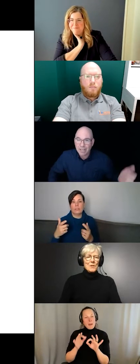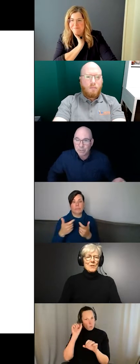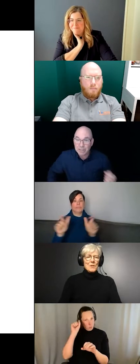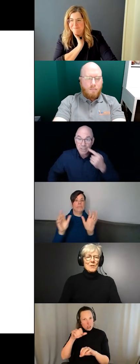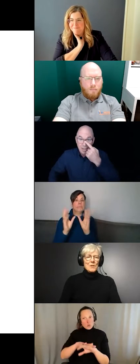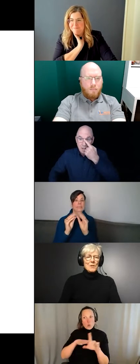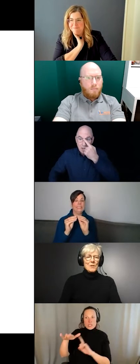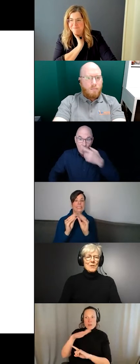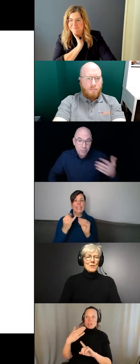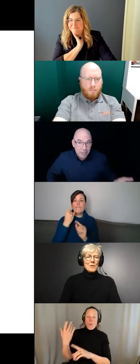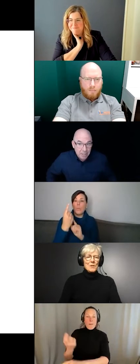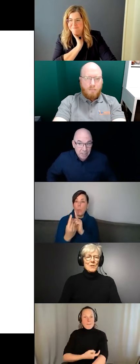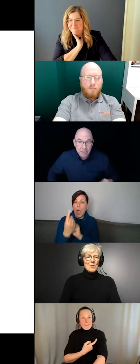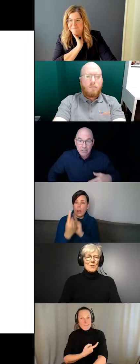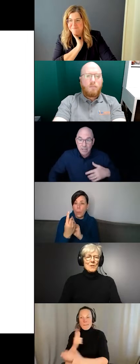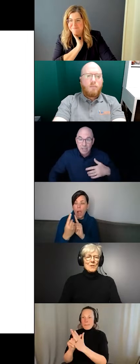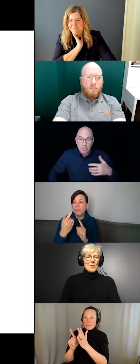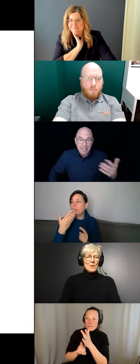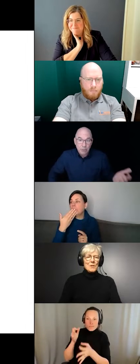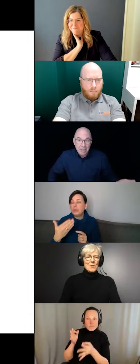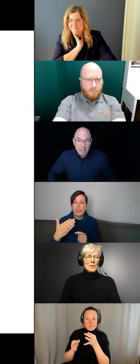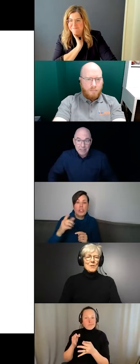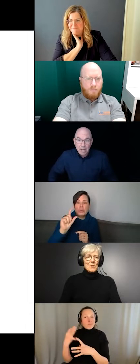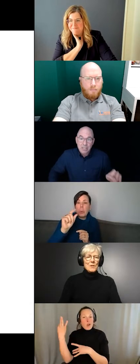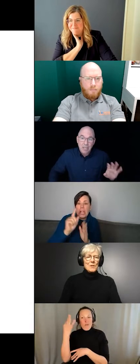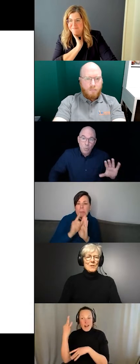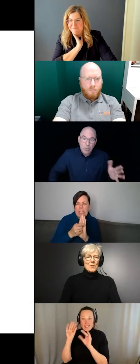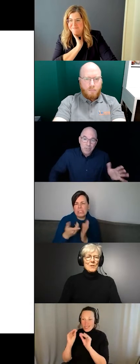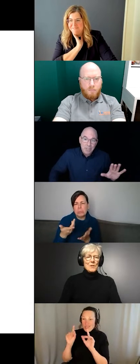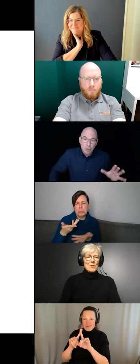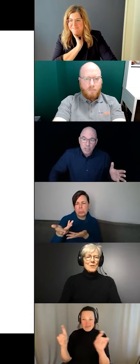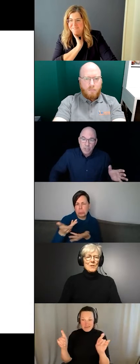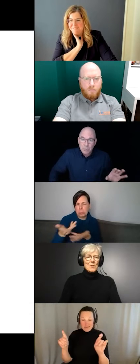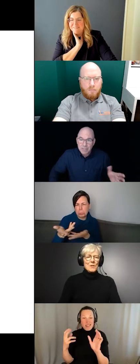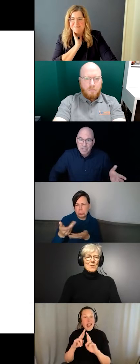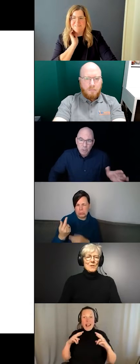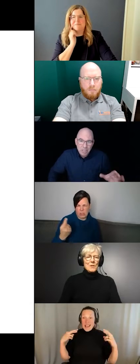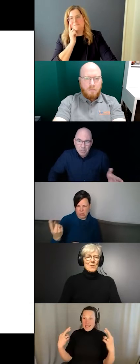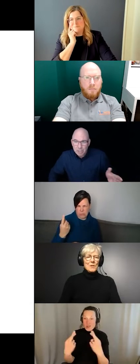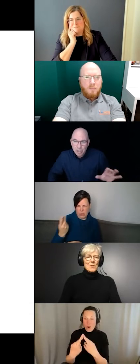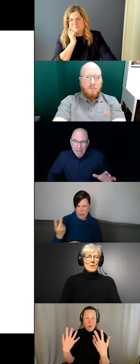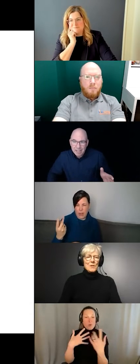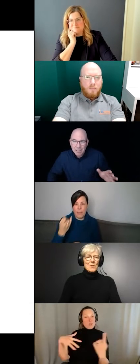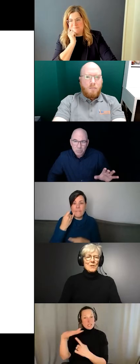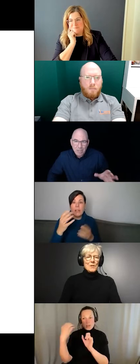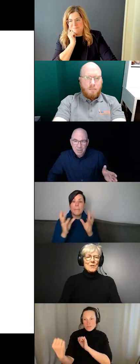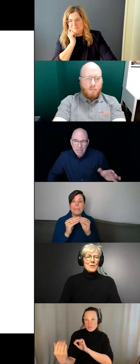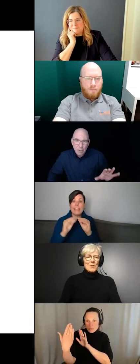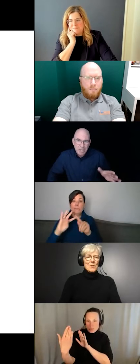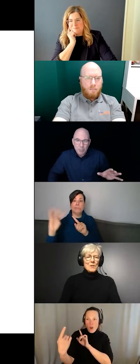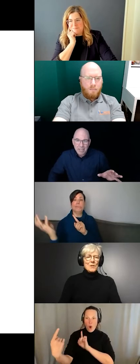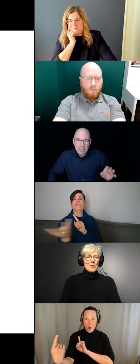Avec les interprètes sont là dans les domaines médical, l'éducation, légal, les conférences, particulièrement des